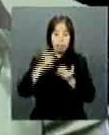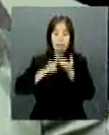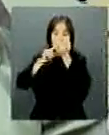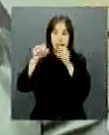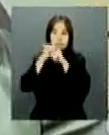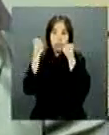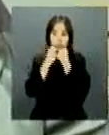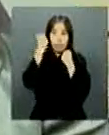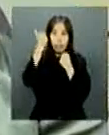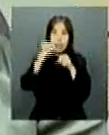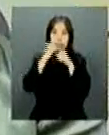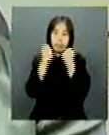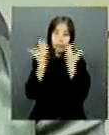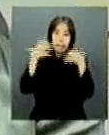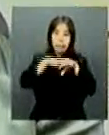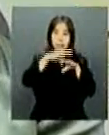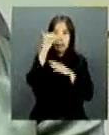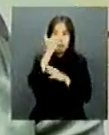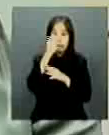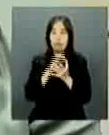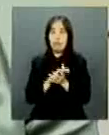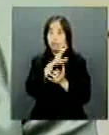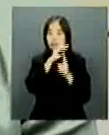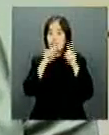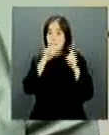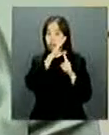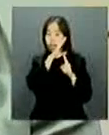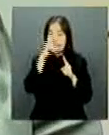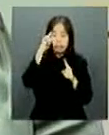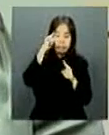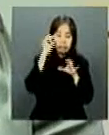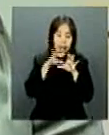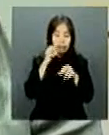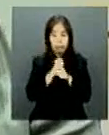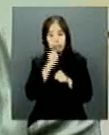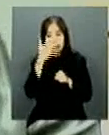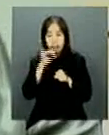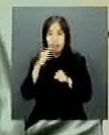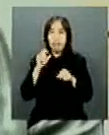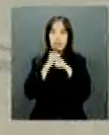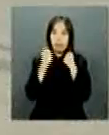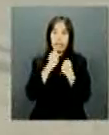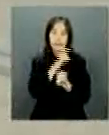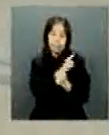งานถ้าเกิดธนาคารสมาชิกเห็นว่าอันนี้เกินกำลังที่จะรับความเสี่ยงได้ท่านบอกท่านจะรับพิจาร